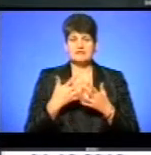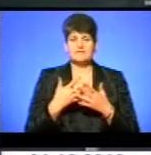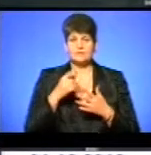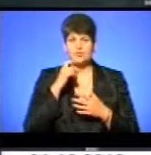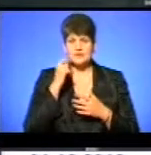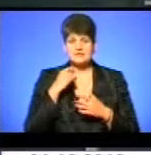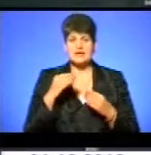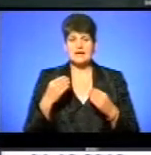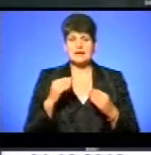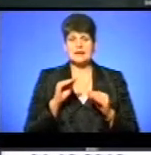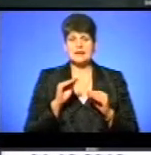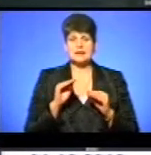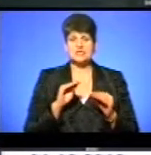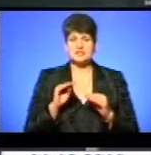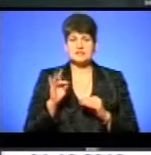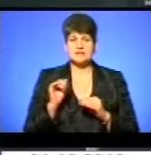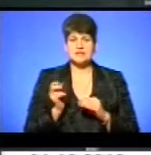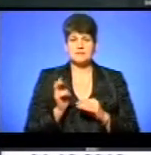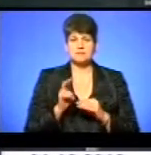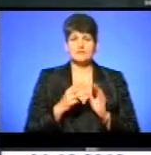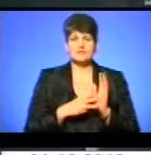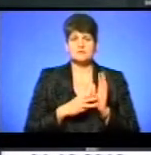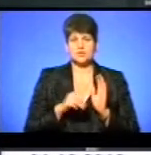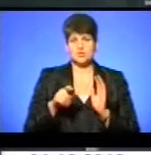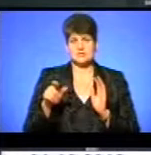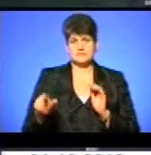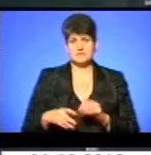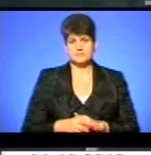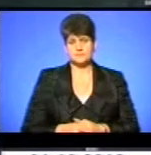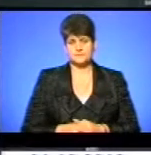режисера Тараса Химича «Легіон» прийшло близько 80 осіб.